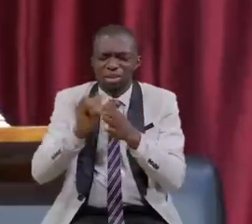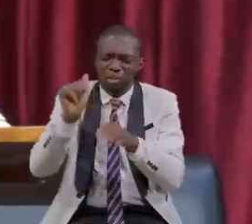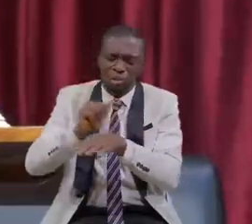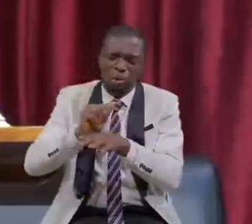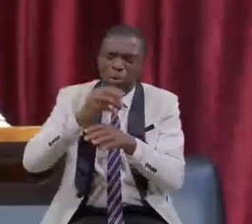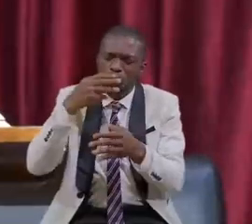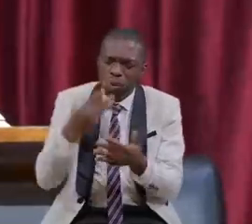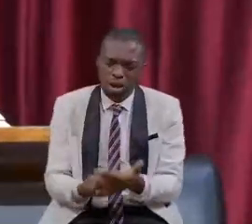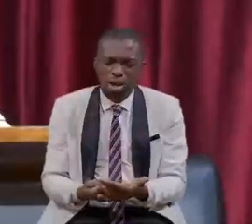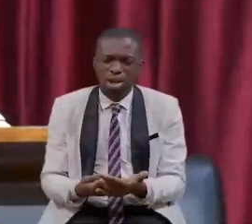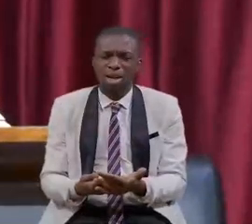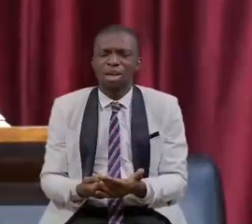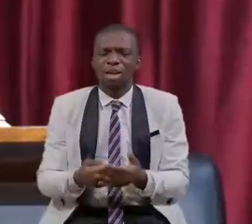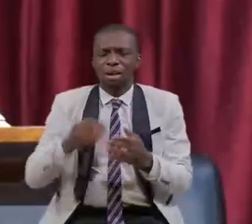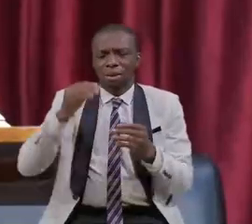besoins.